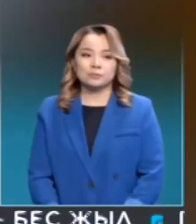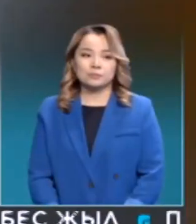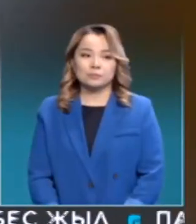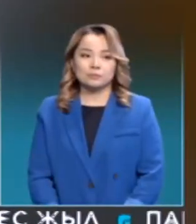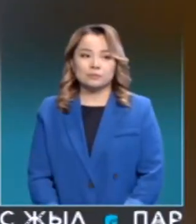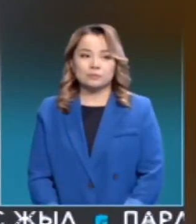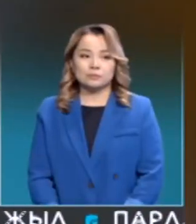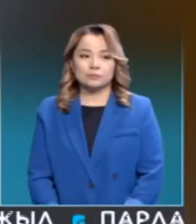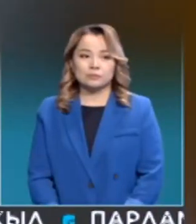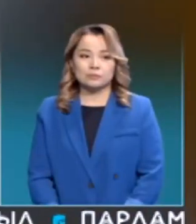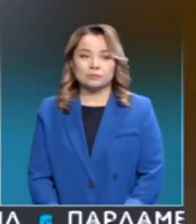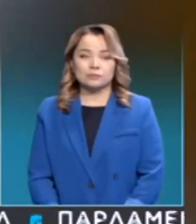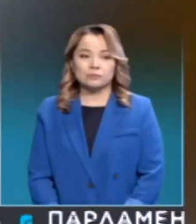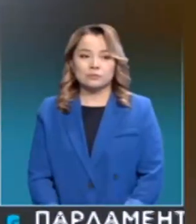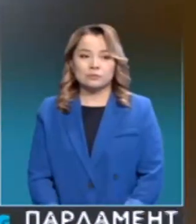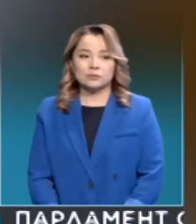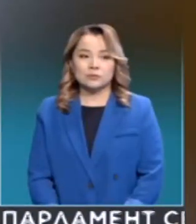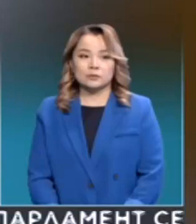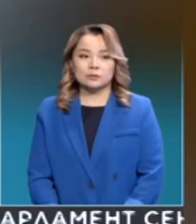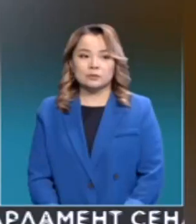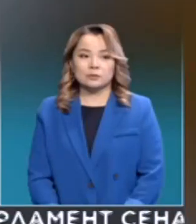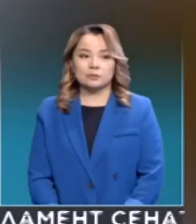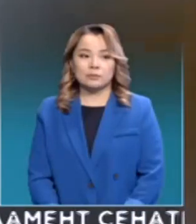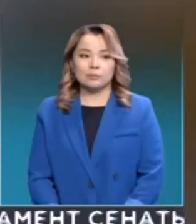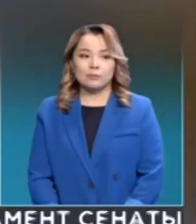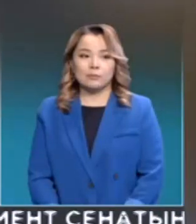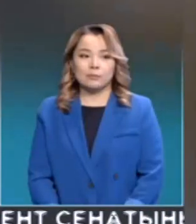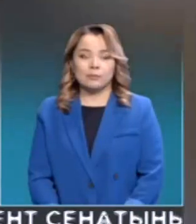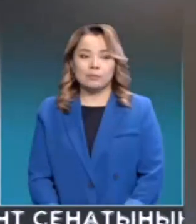Елге құтты болсын. Дауыс бермеңдер.